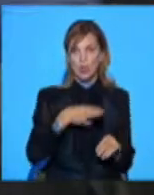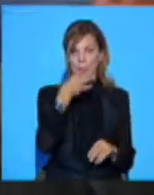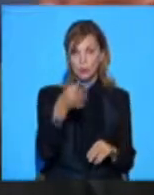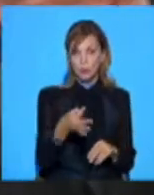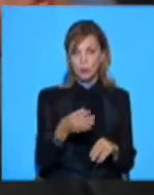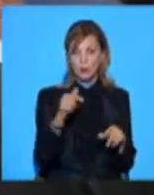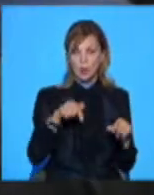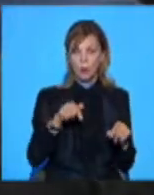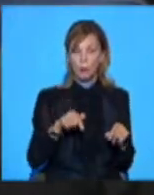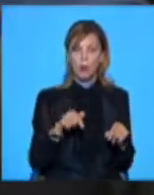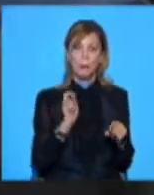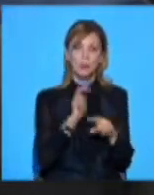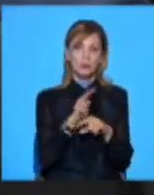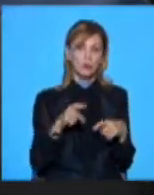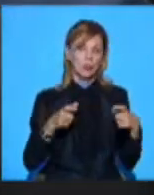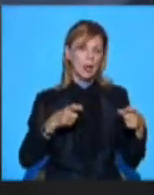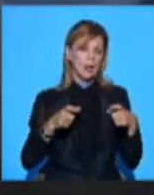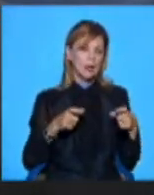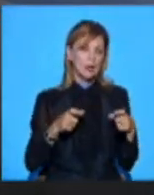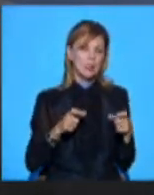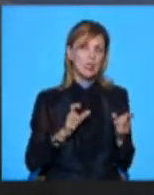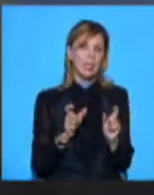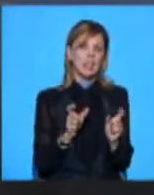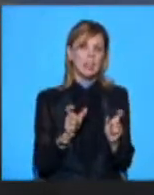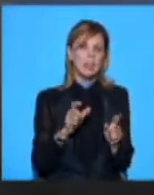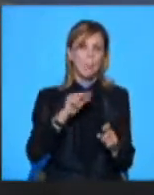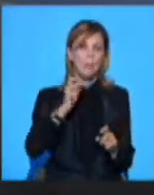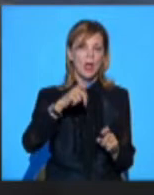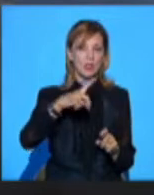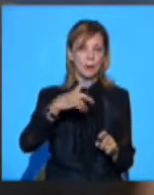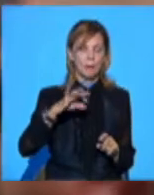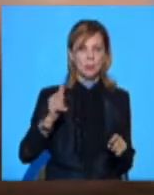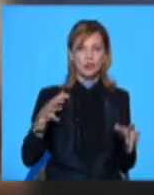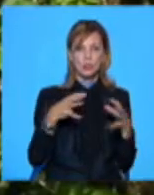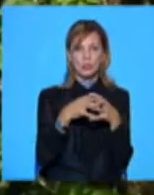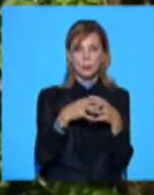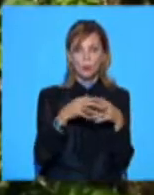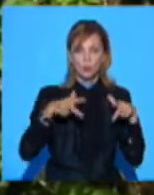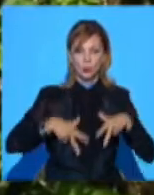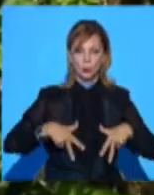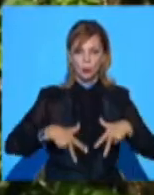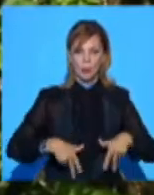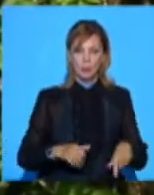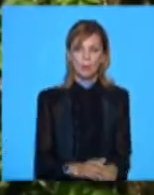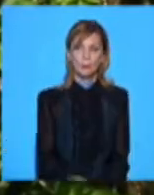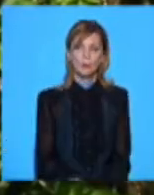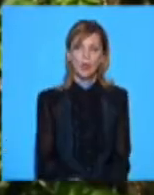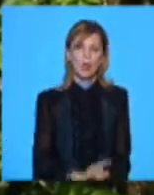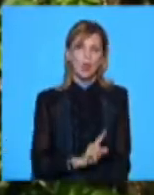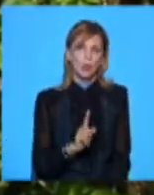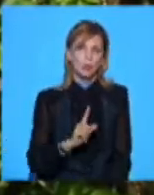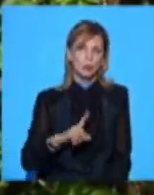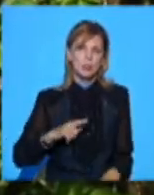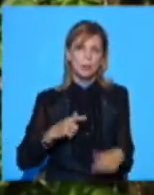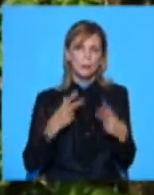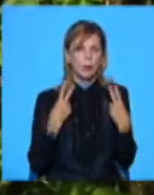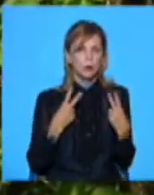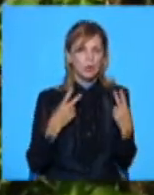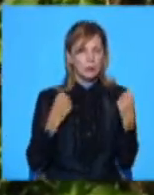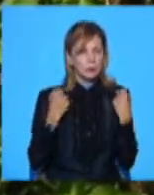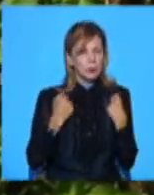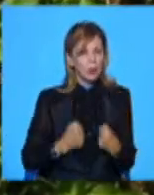recentele crize provocate de pandemia cu noul coronavirus și războiul din Ucraina. Indiferent de cât de greu a